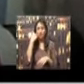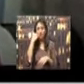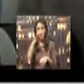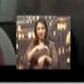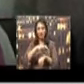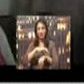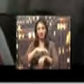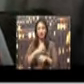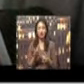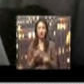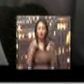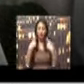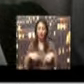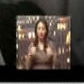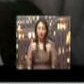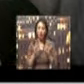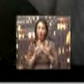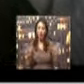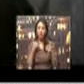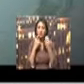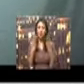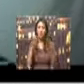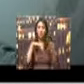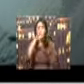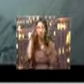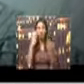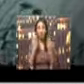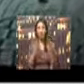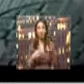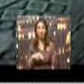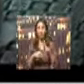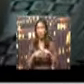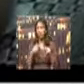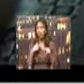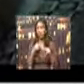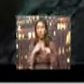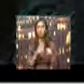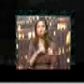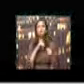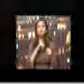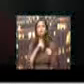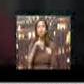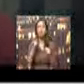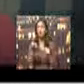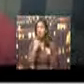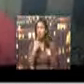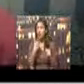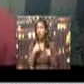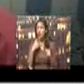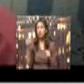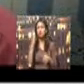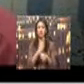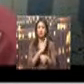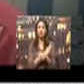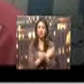تعبان خف ودعوا لنا. تعبت من القعدة طبعا، وكل شوية علاج، وحرام كده